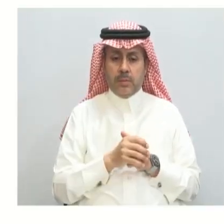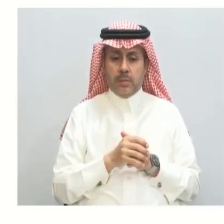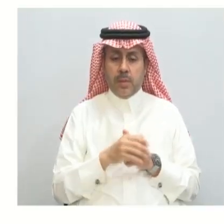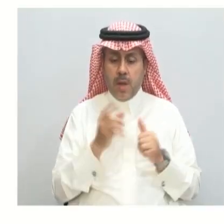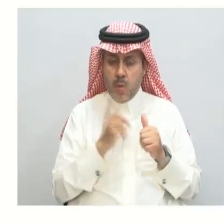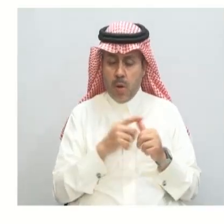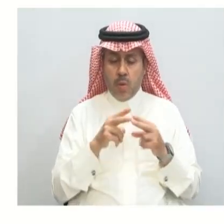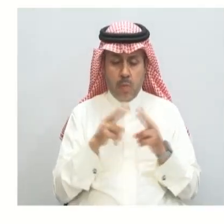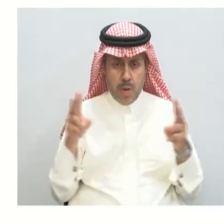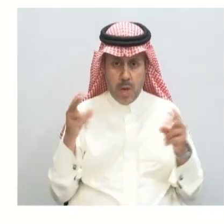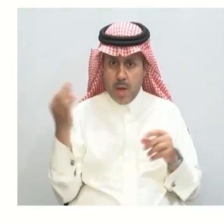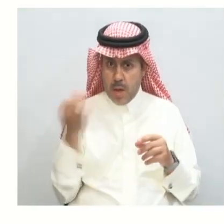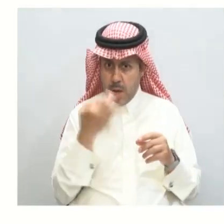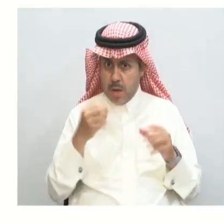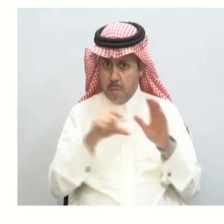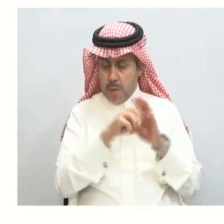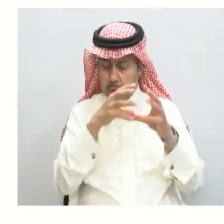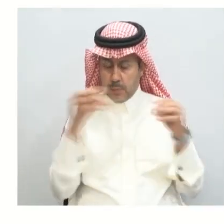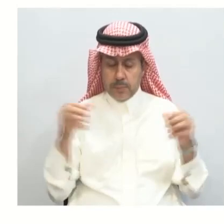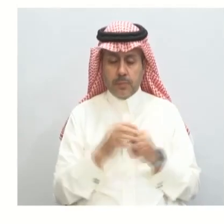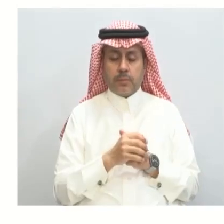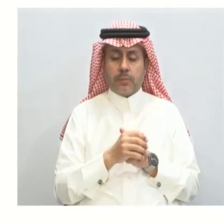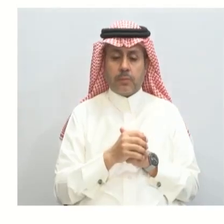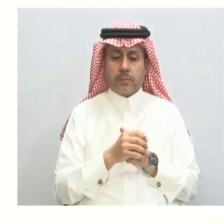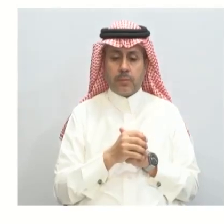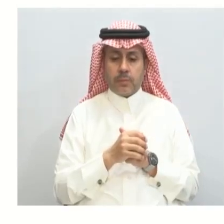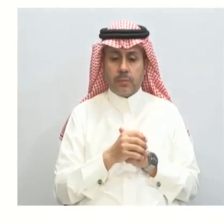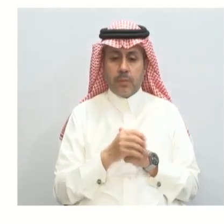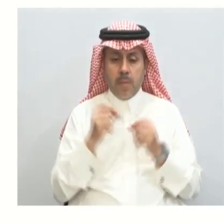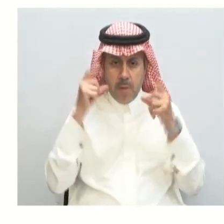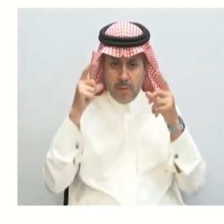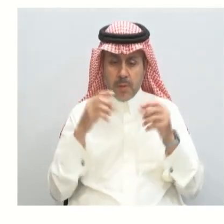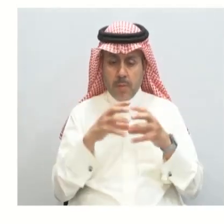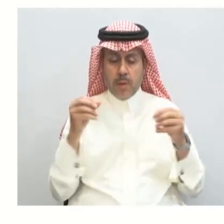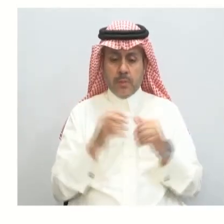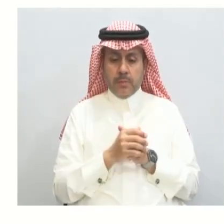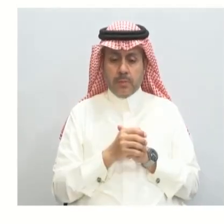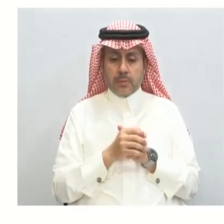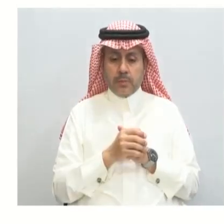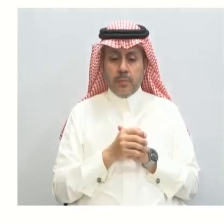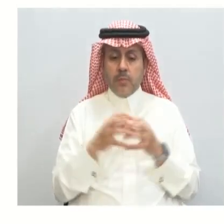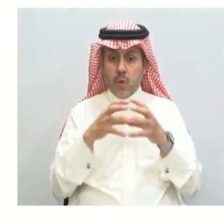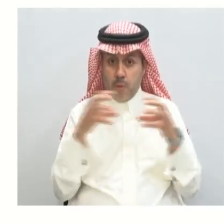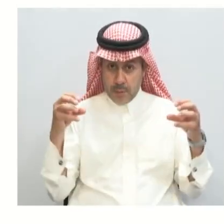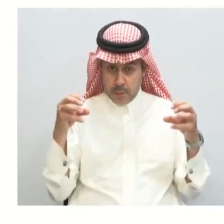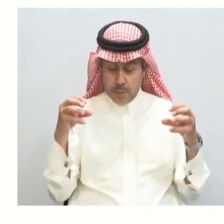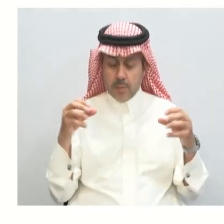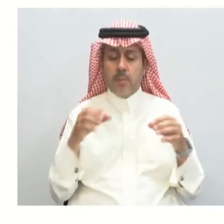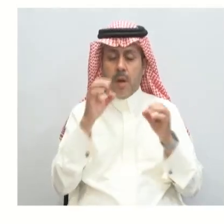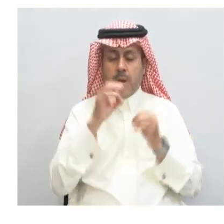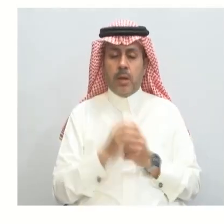اولا سنبين معاني الكلمات الغريبه والتي قد تشكل على البعض معرفه معناها وايضا سنفس الايات من سوره